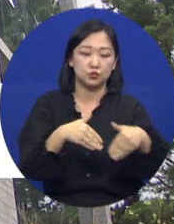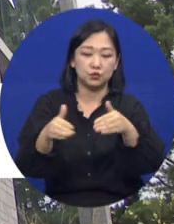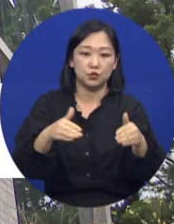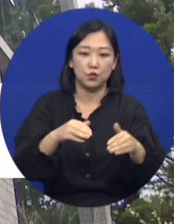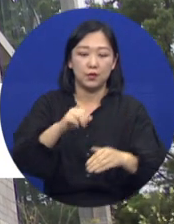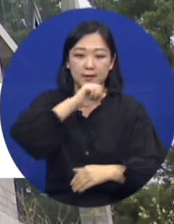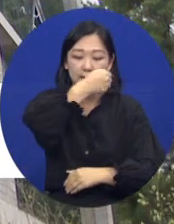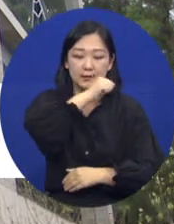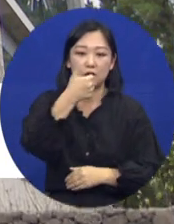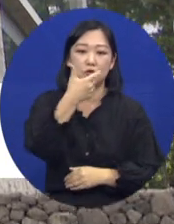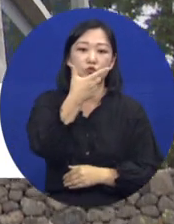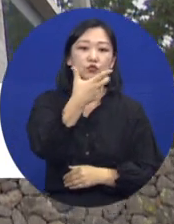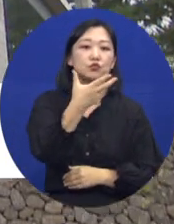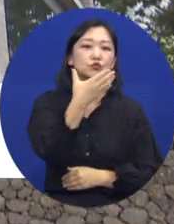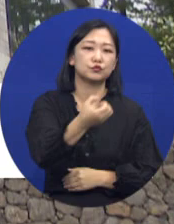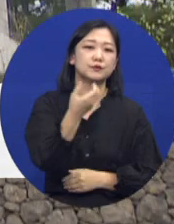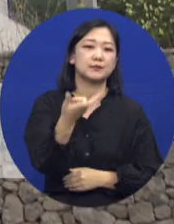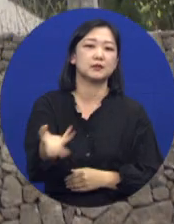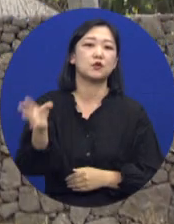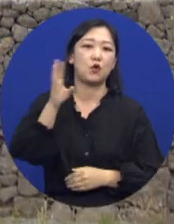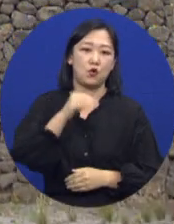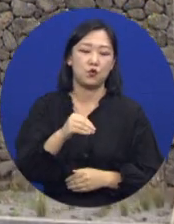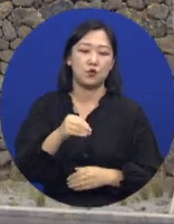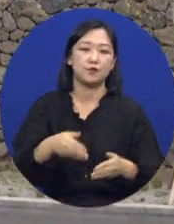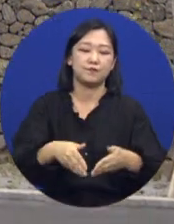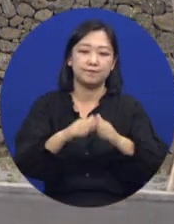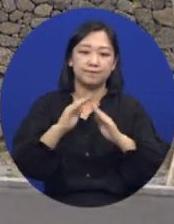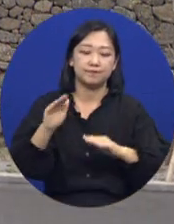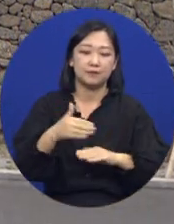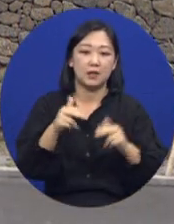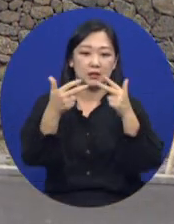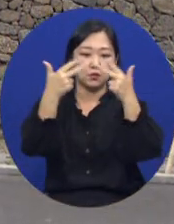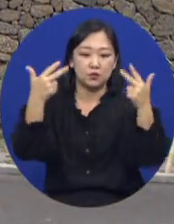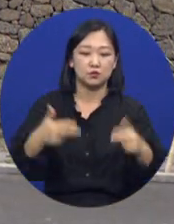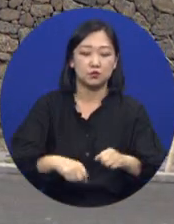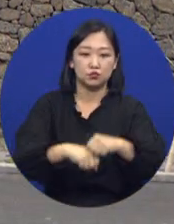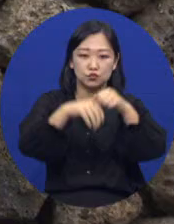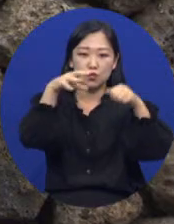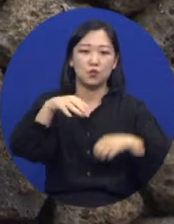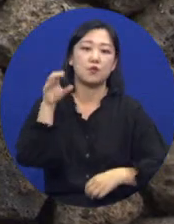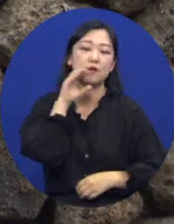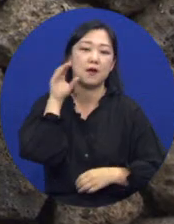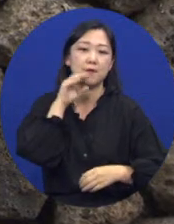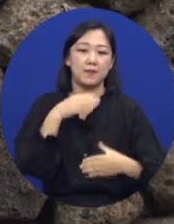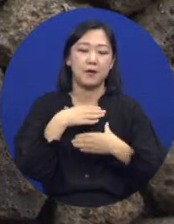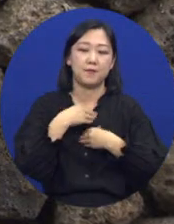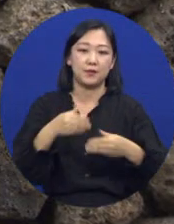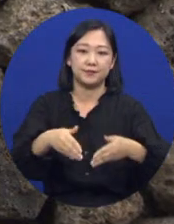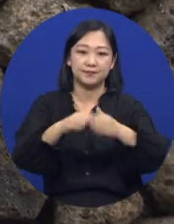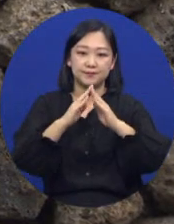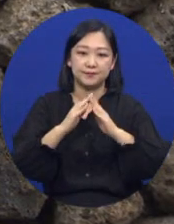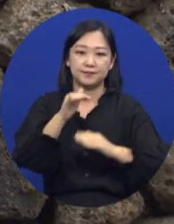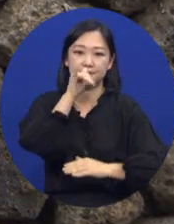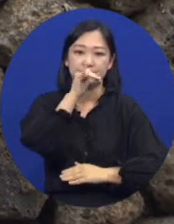들여 조성됐으며 지상 4층 규모로 전시실과 수장고, 북카페 등의 편의시설을